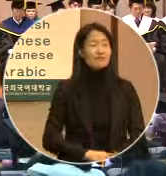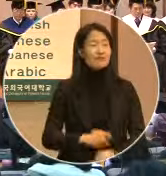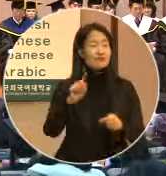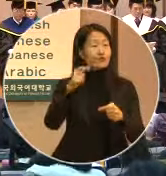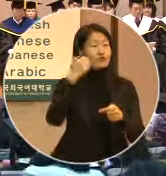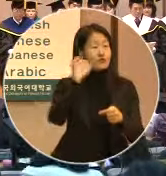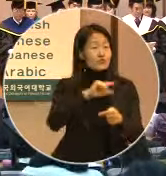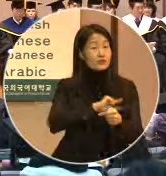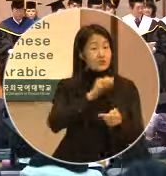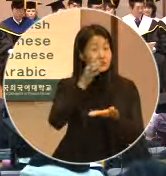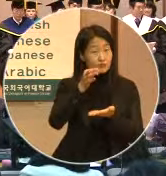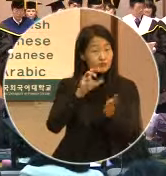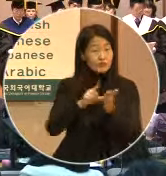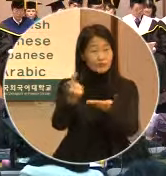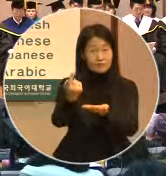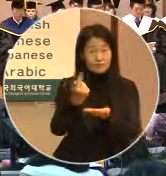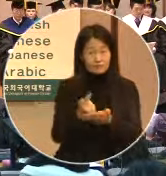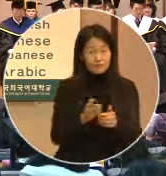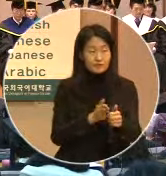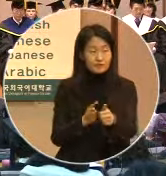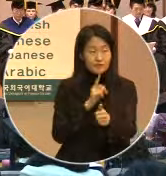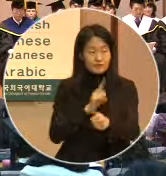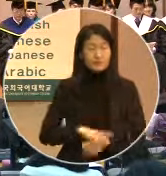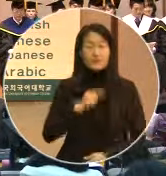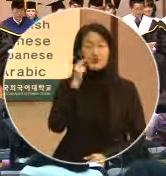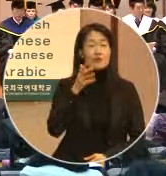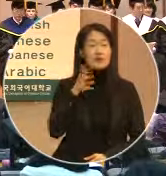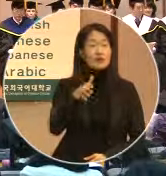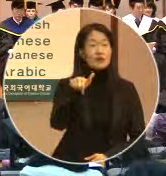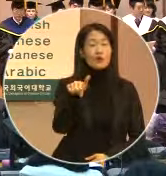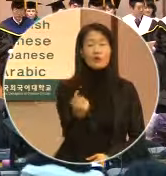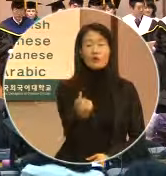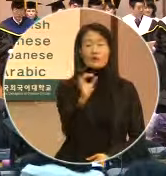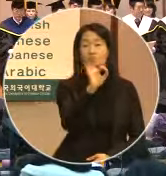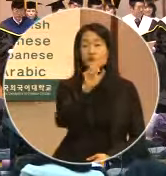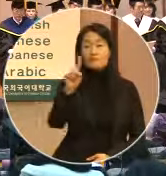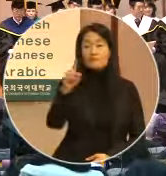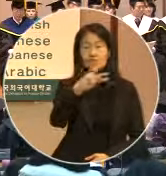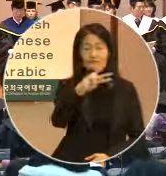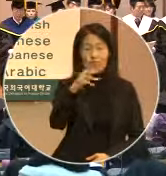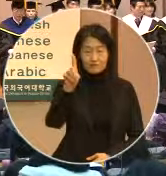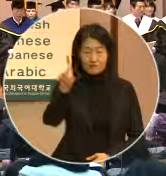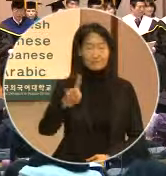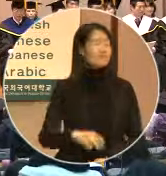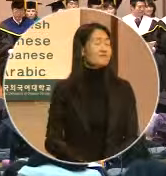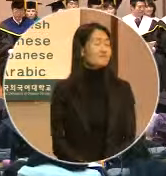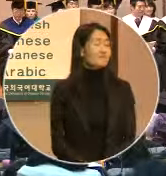수상자는 단상으로 올라와 주시기 바랍니다. 일본어 학부 고아나.